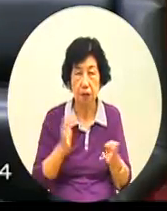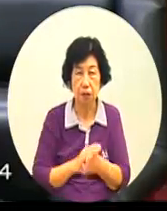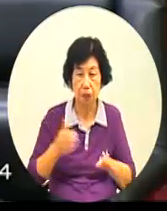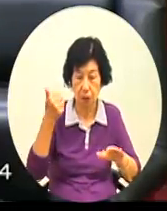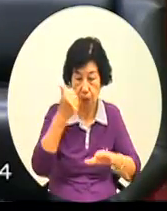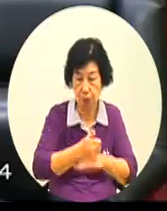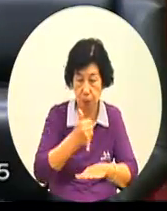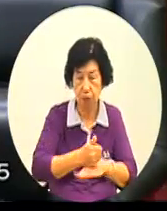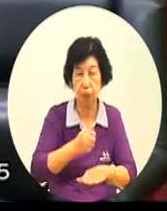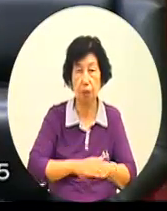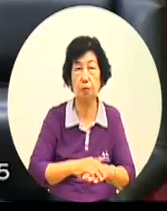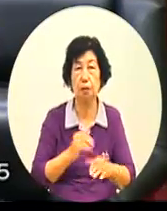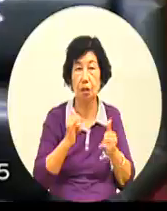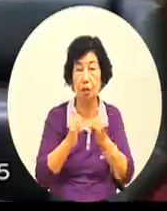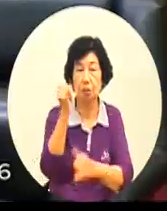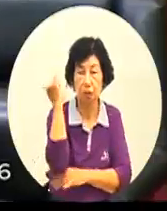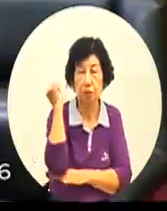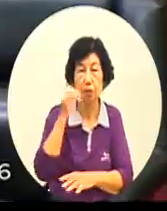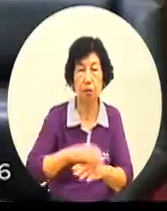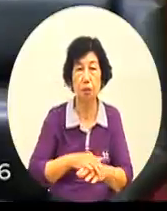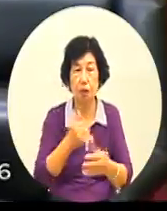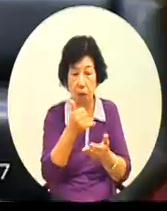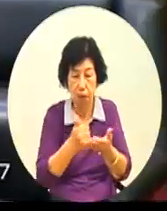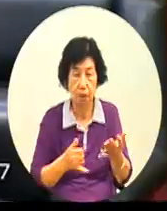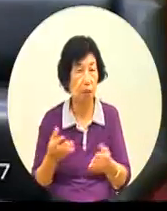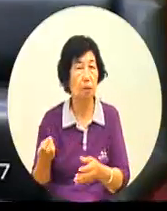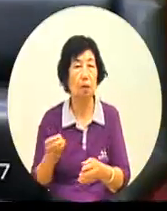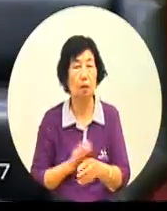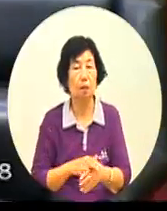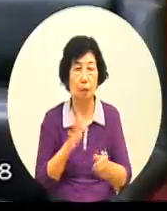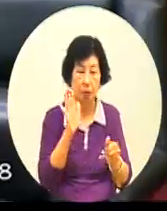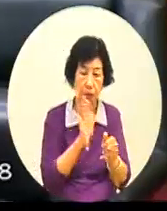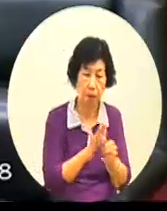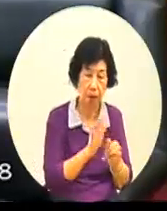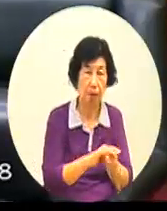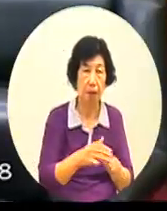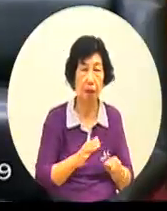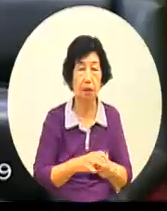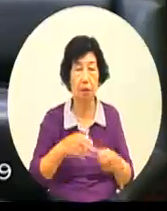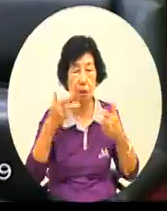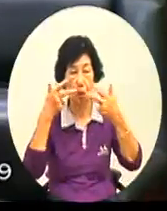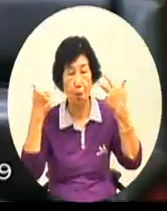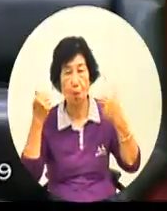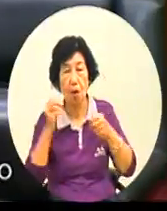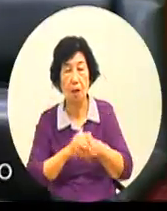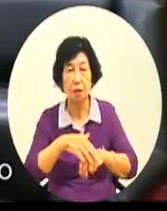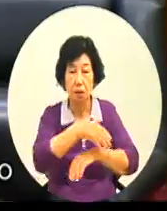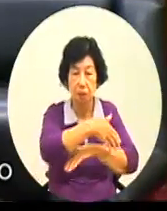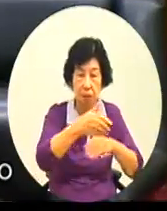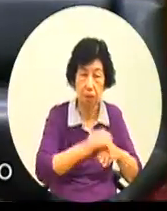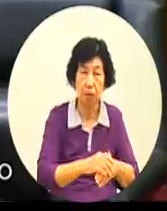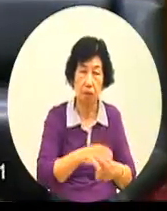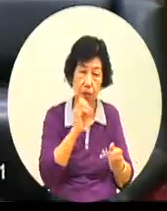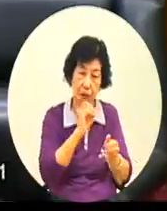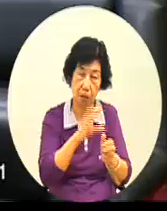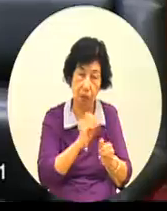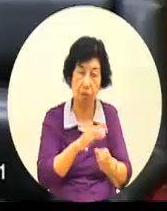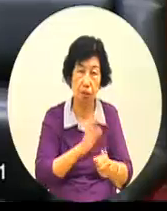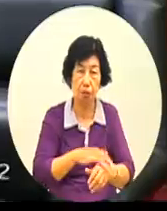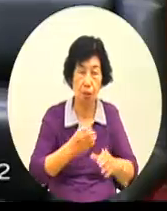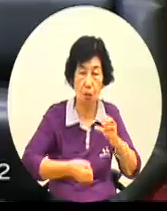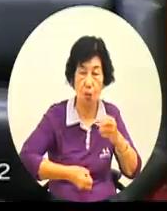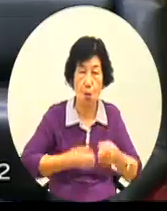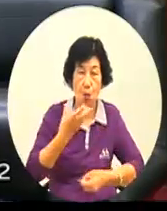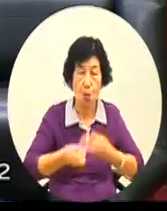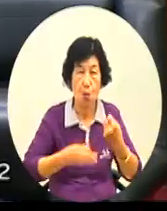乡的一些责任跟使命的时候，我要替乡亲说话的时候，那个不是我个人的需求。好，活动中心是坐在